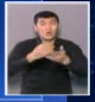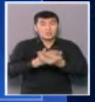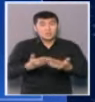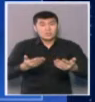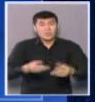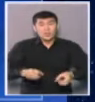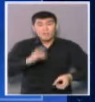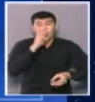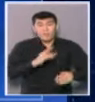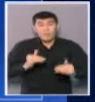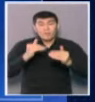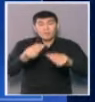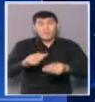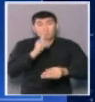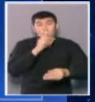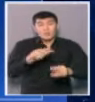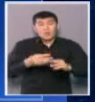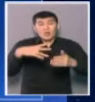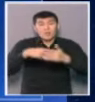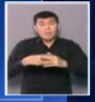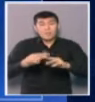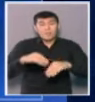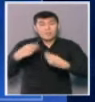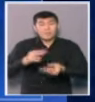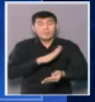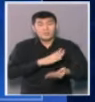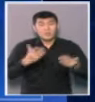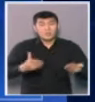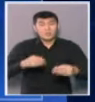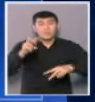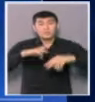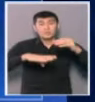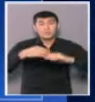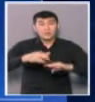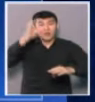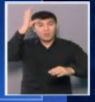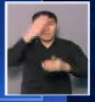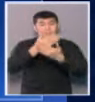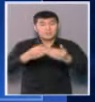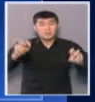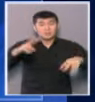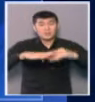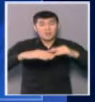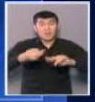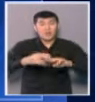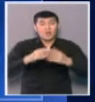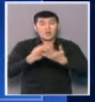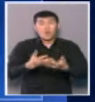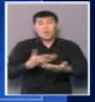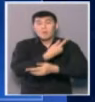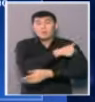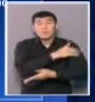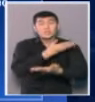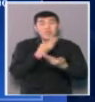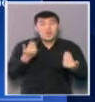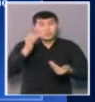стимулирующую надбавку из собственных, то есть внебюджетных средств. У этих специалистов высшее и среднее специальное образование, но не